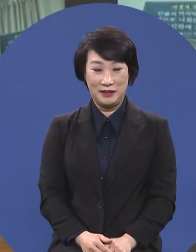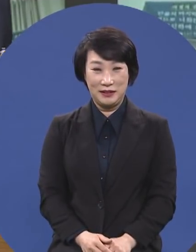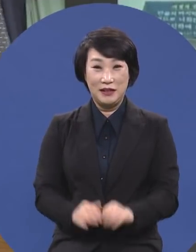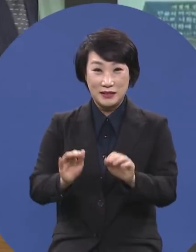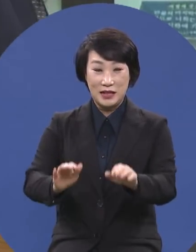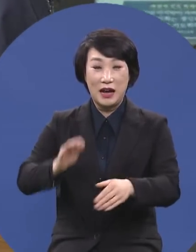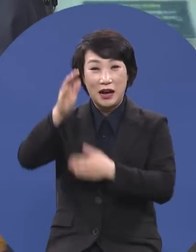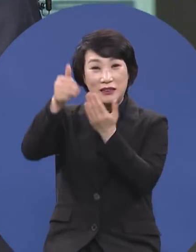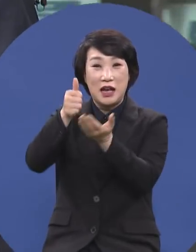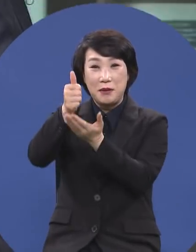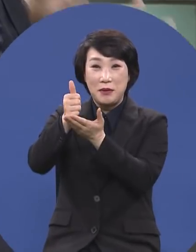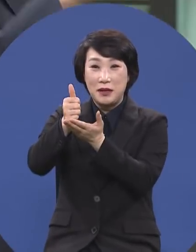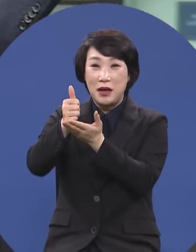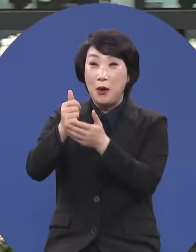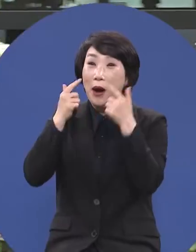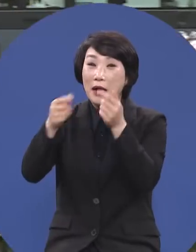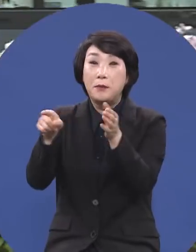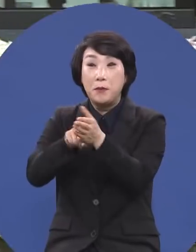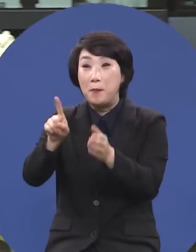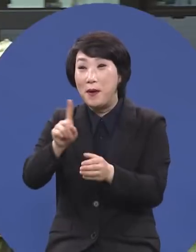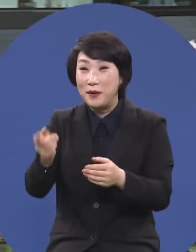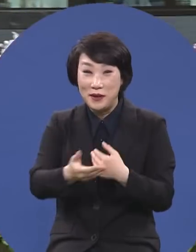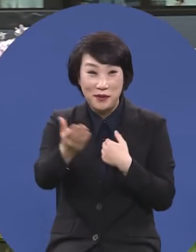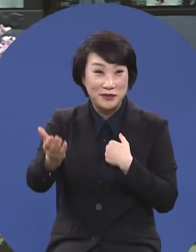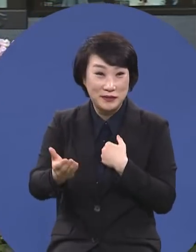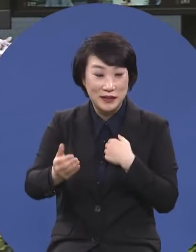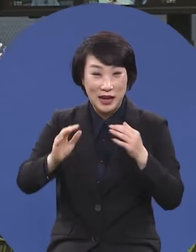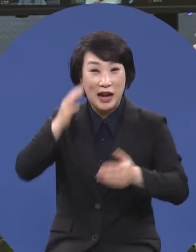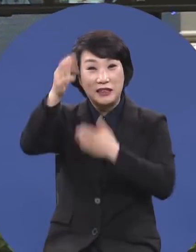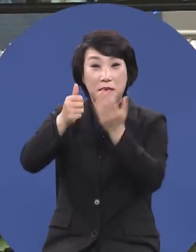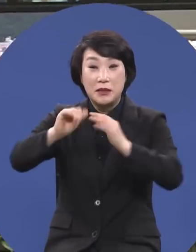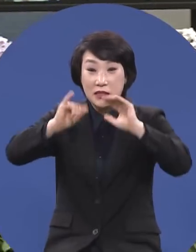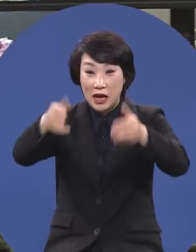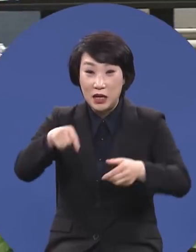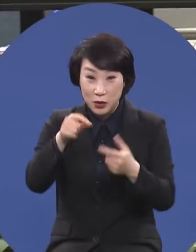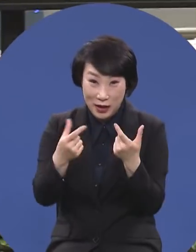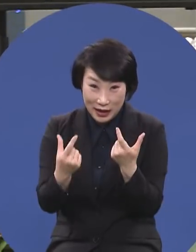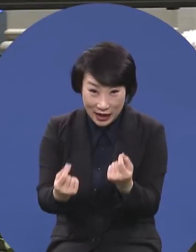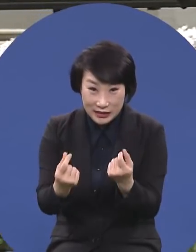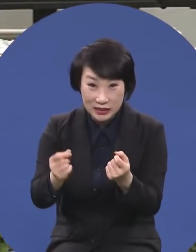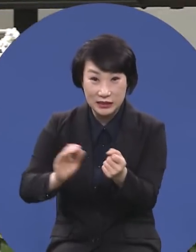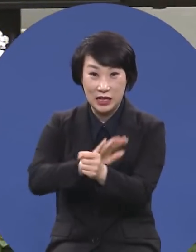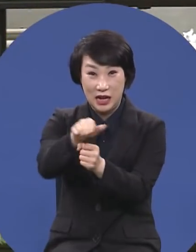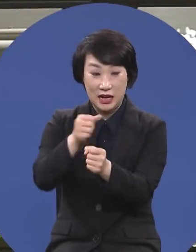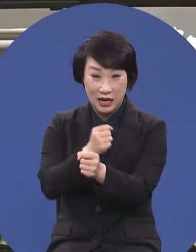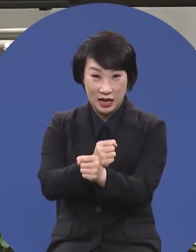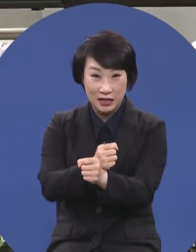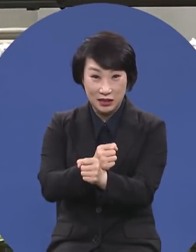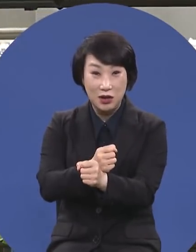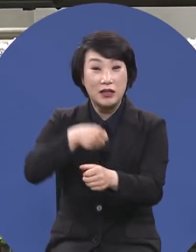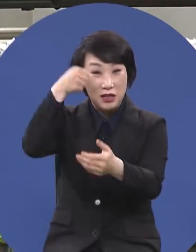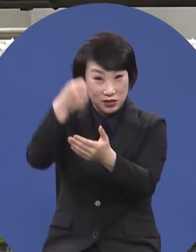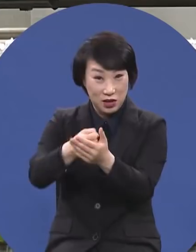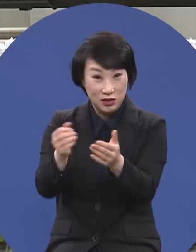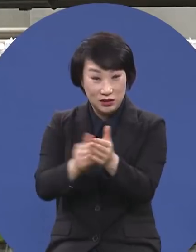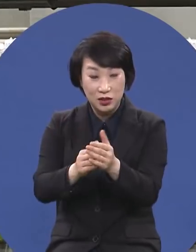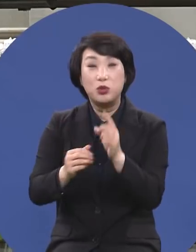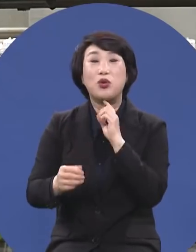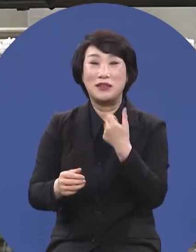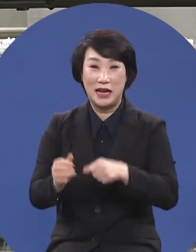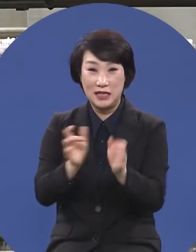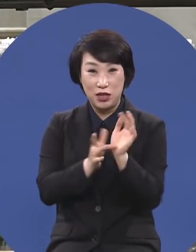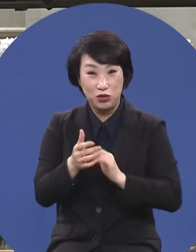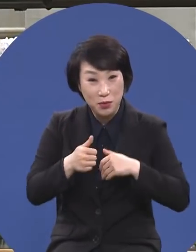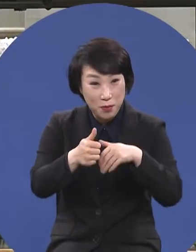하나님 확신은 이렇습니다. 하나님이 세상을 이처럼 사랑하사 사랑하기로 작정하시고